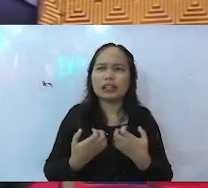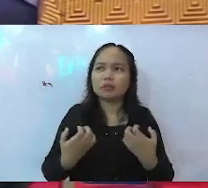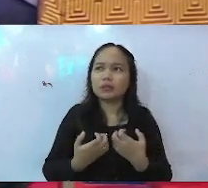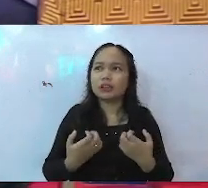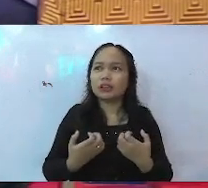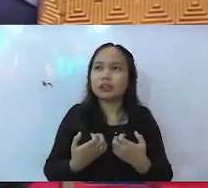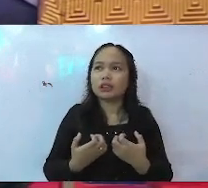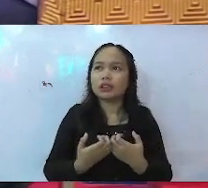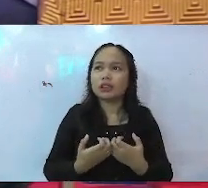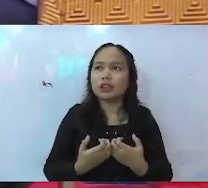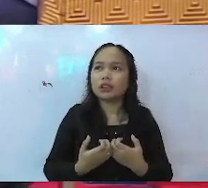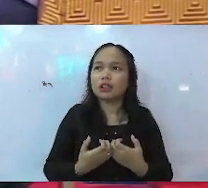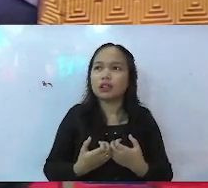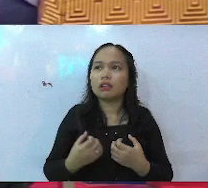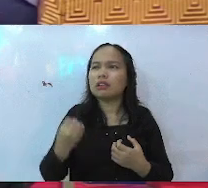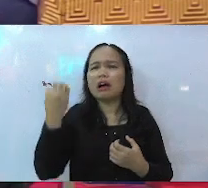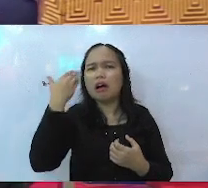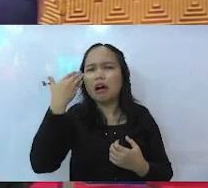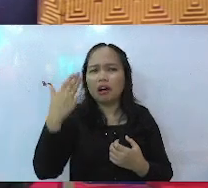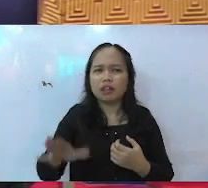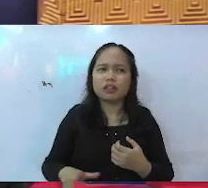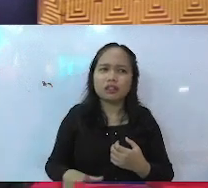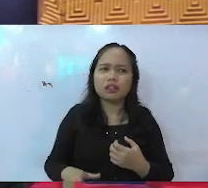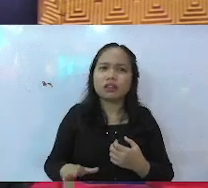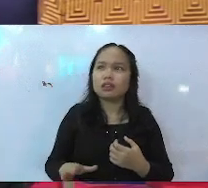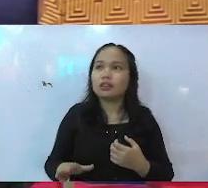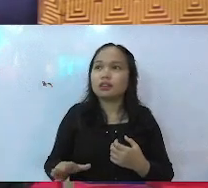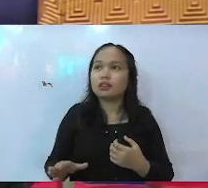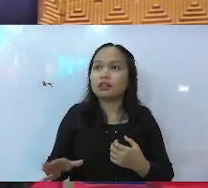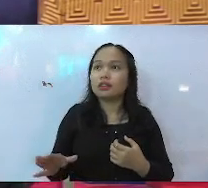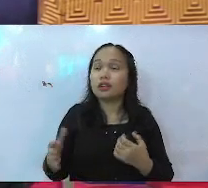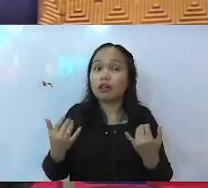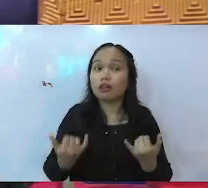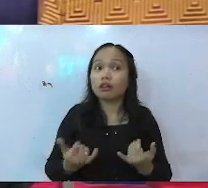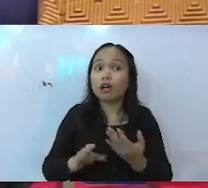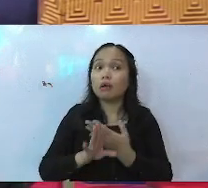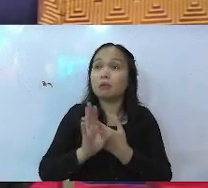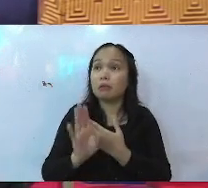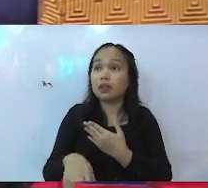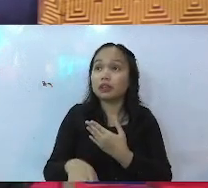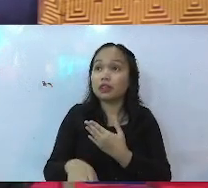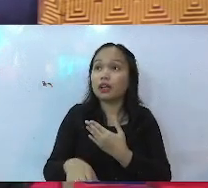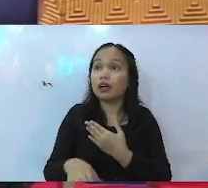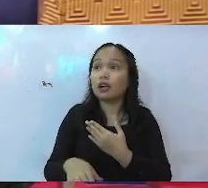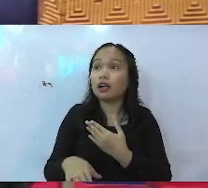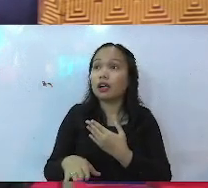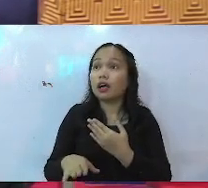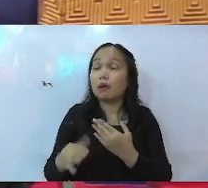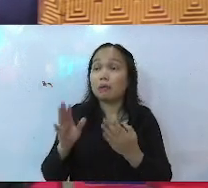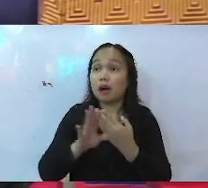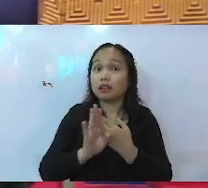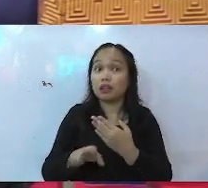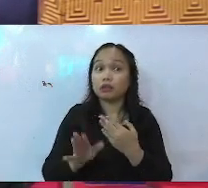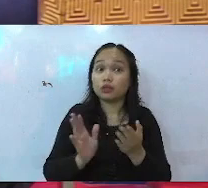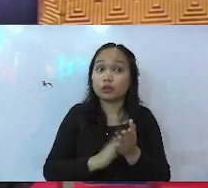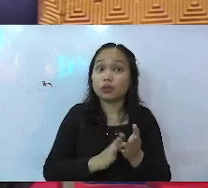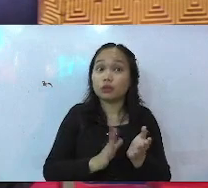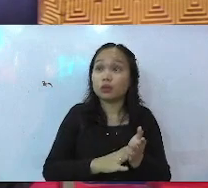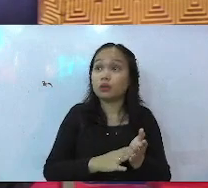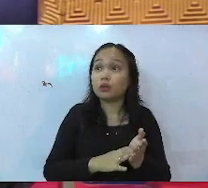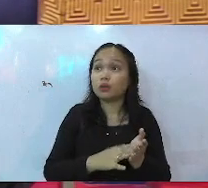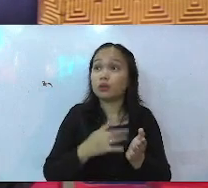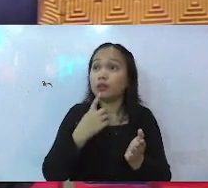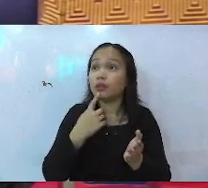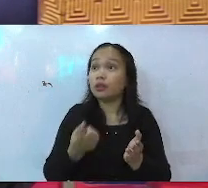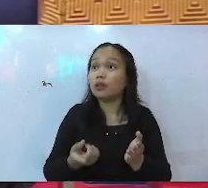nila alam kung ilan yung kakaharapin ngayong ngayong bumalik na ang ah ang ah eskwelahan di ba Galing